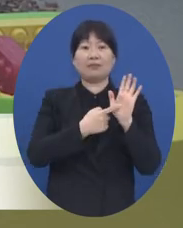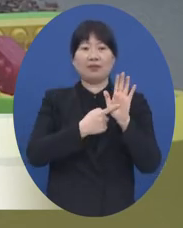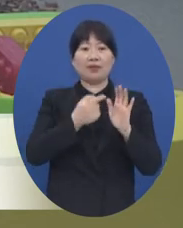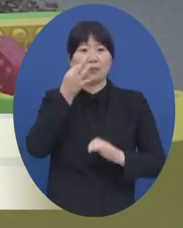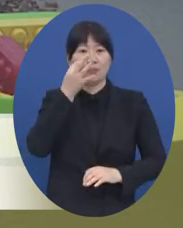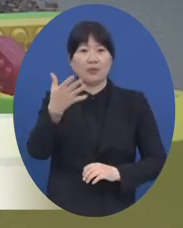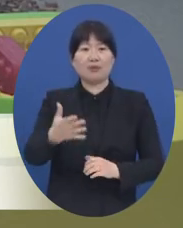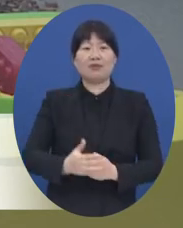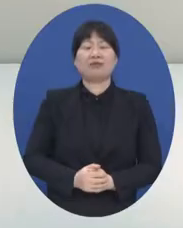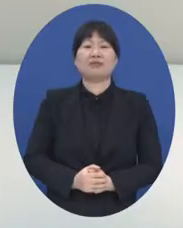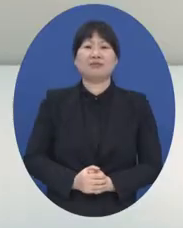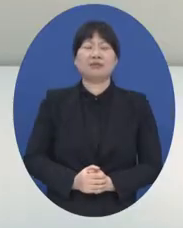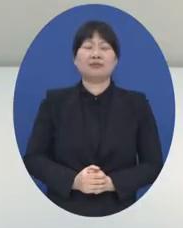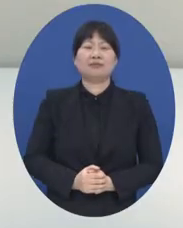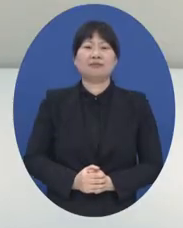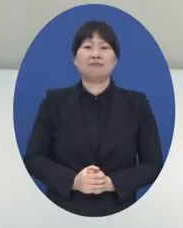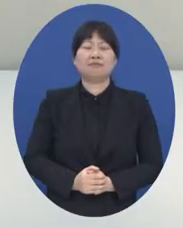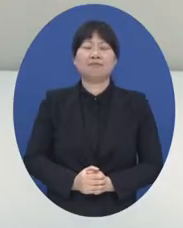초대합니다.